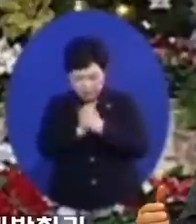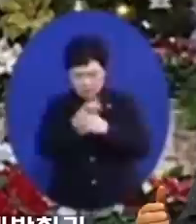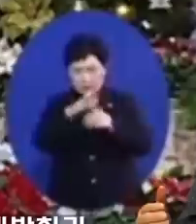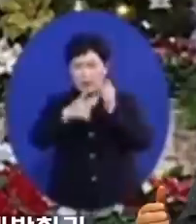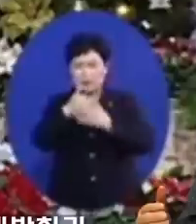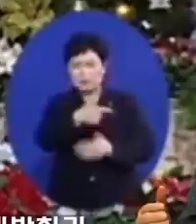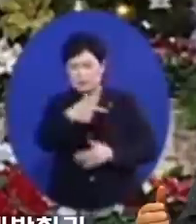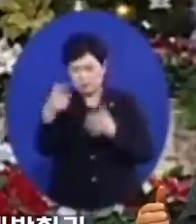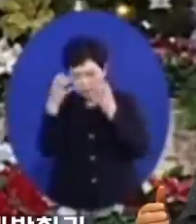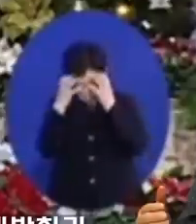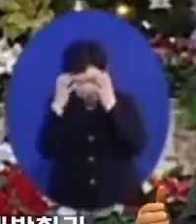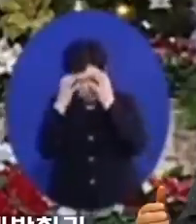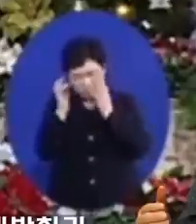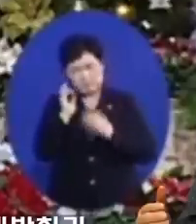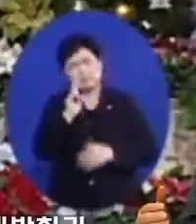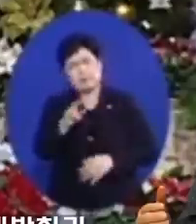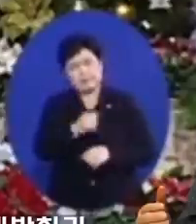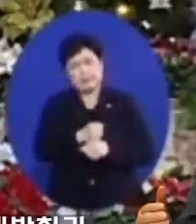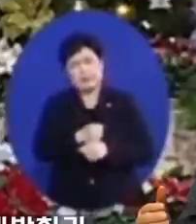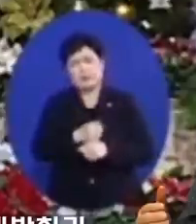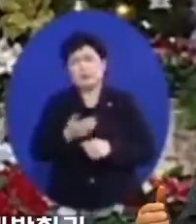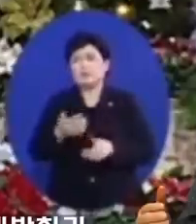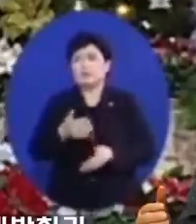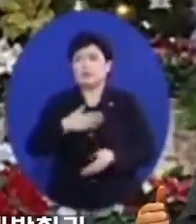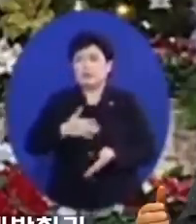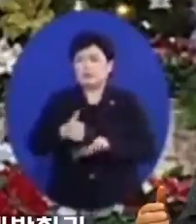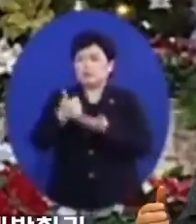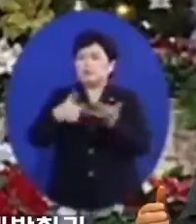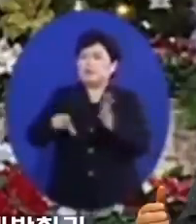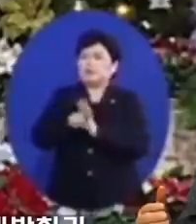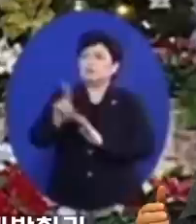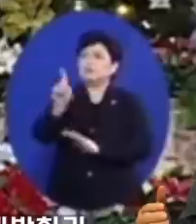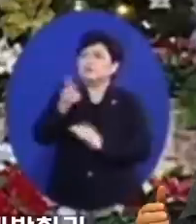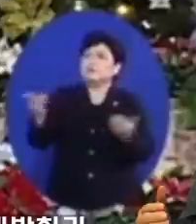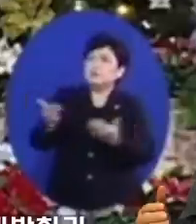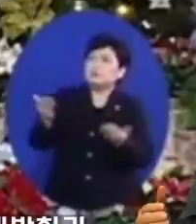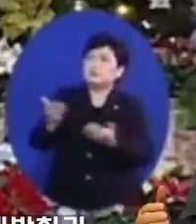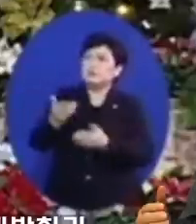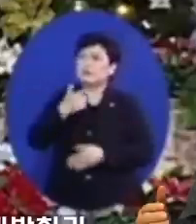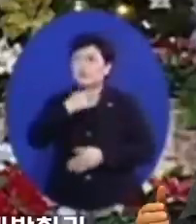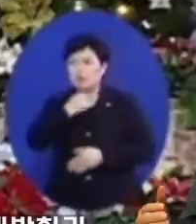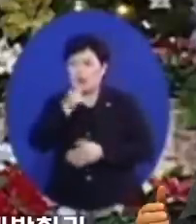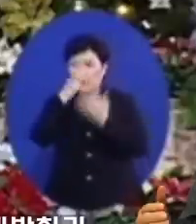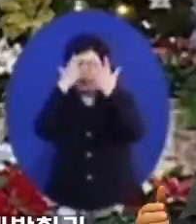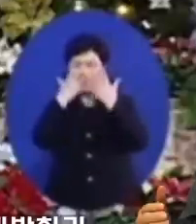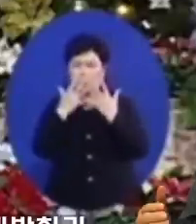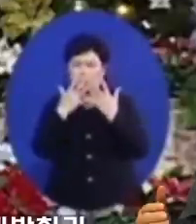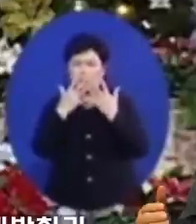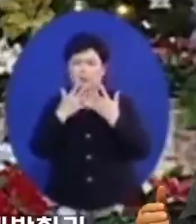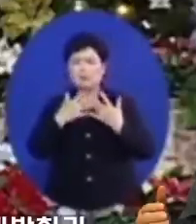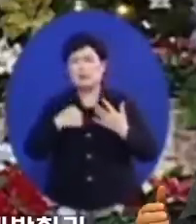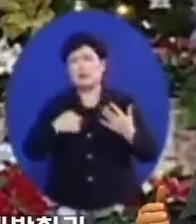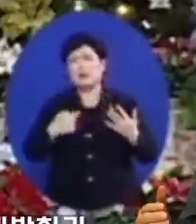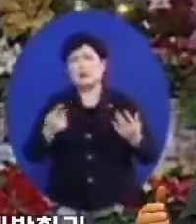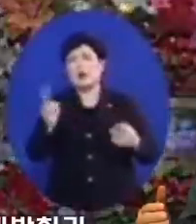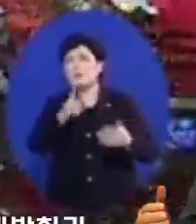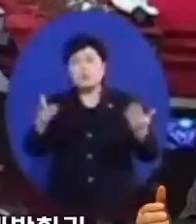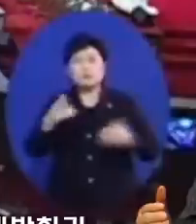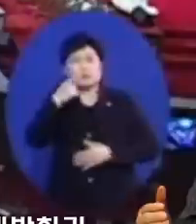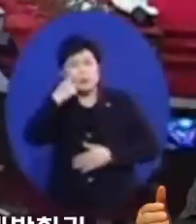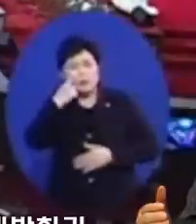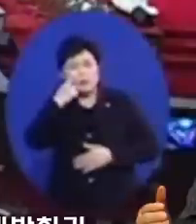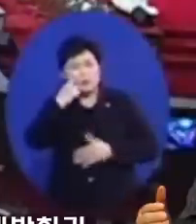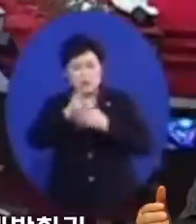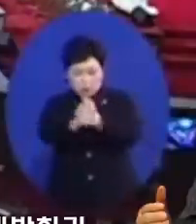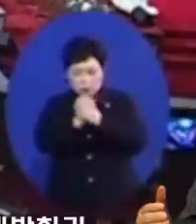너무나 고통스럽습니다. 그러니 제가 주를 위해서 할 수 있는 일이 무엇입니까? 감옥에 갇혀서 아무것도 못하는데 어떻게 합니까? 그러게 할 때